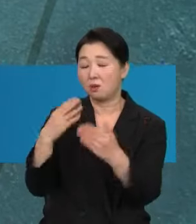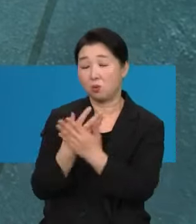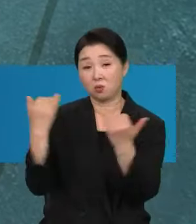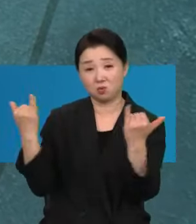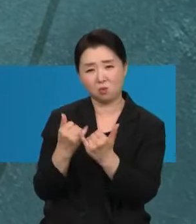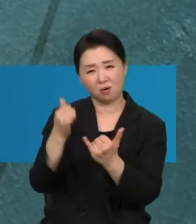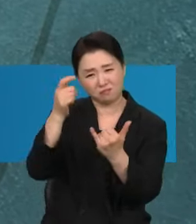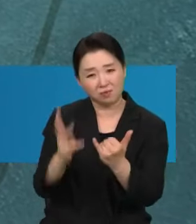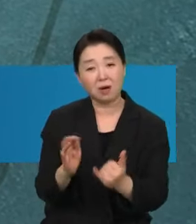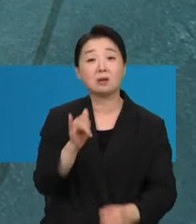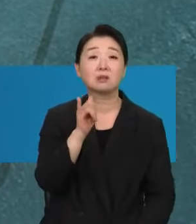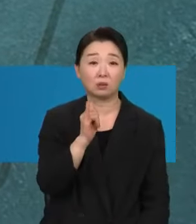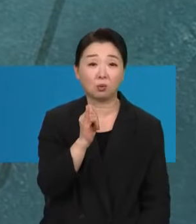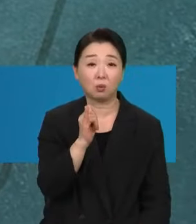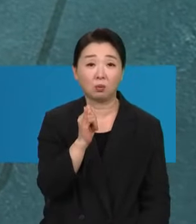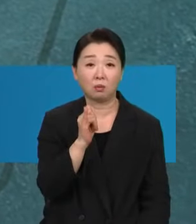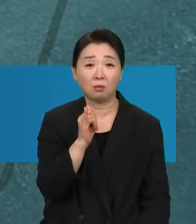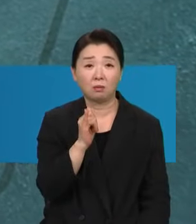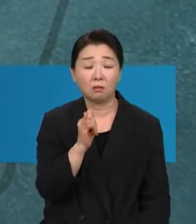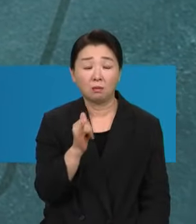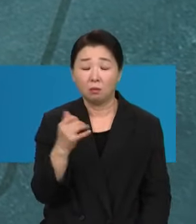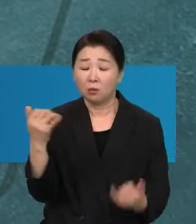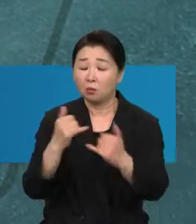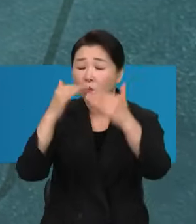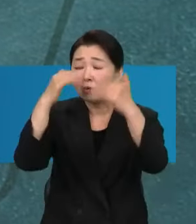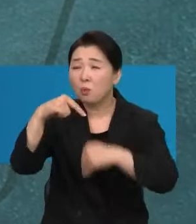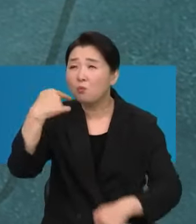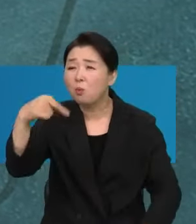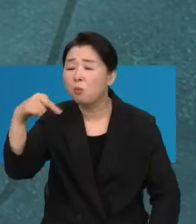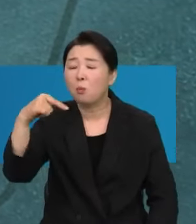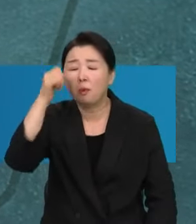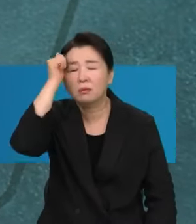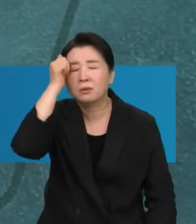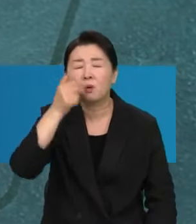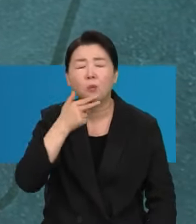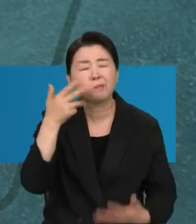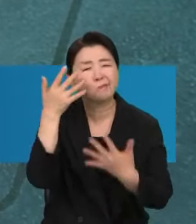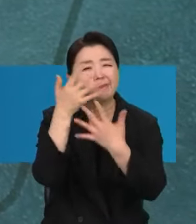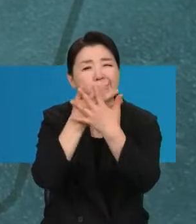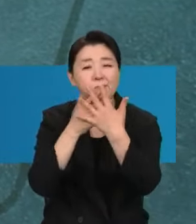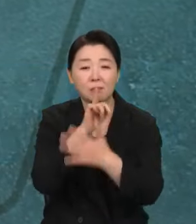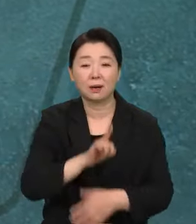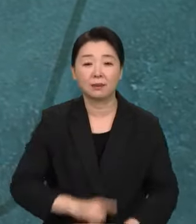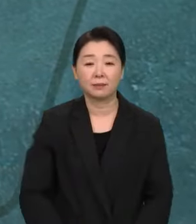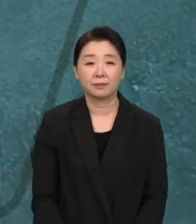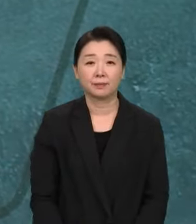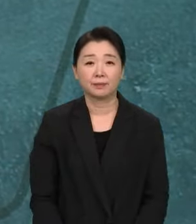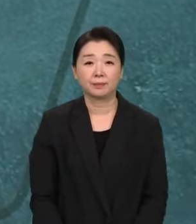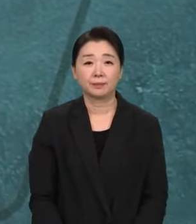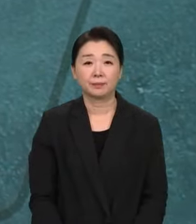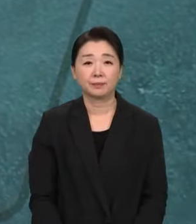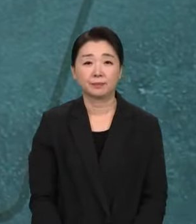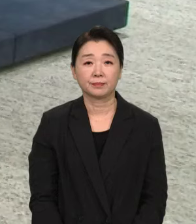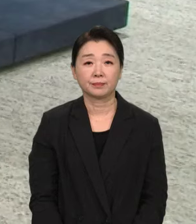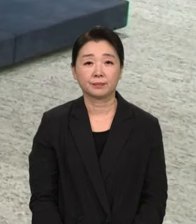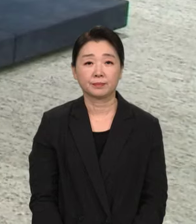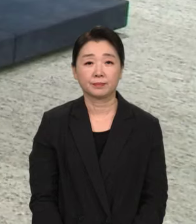일은 수시로 있다면서도 무슨 일로 통화했는지는 기억나지 않는다고 했습니다. 유선희 기자입니다.